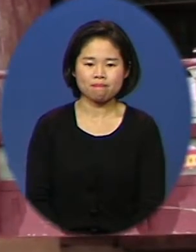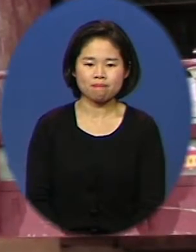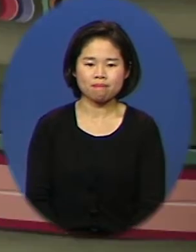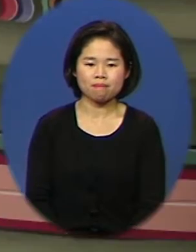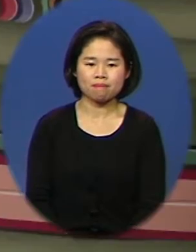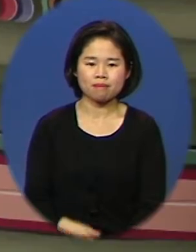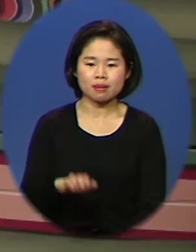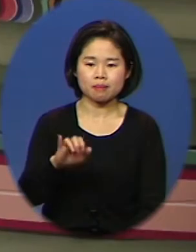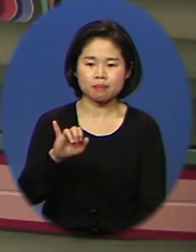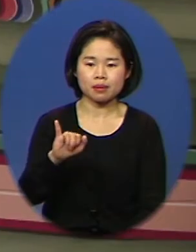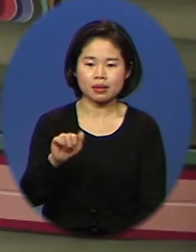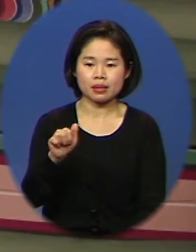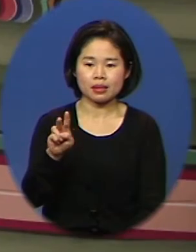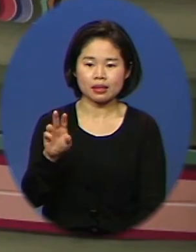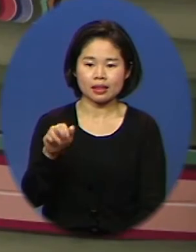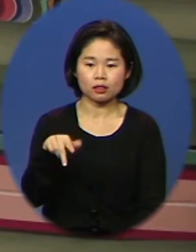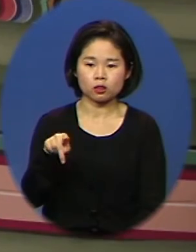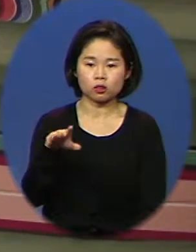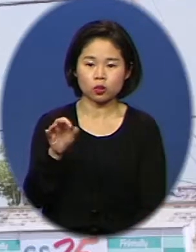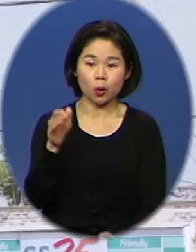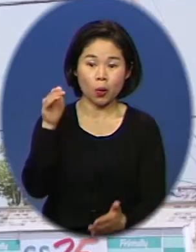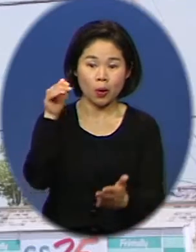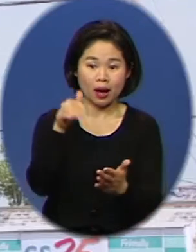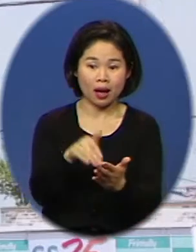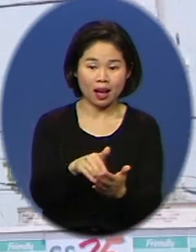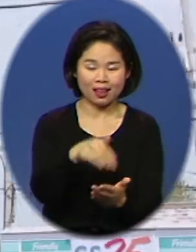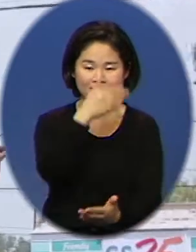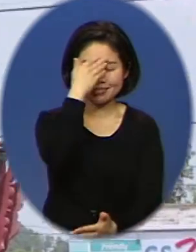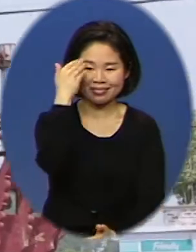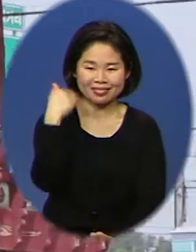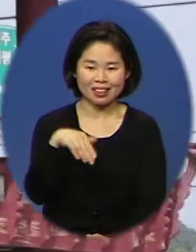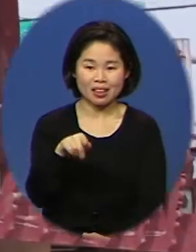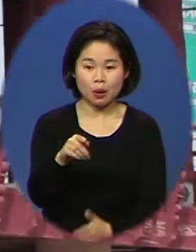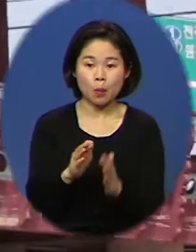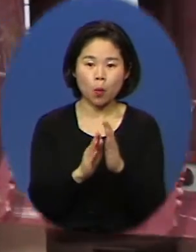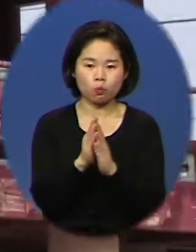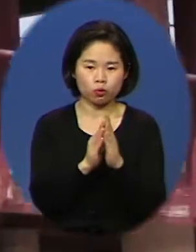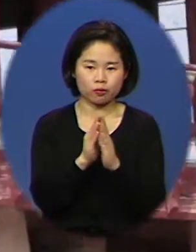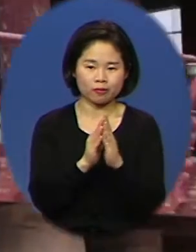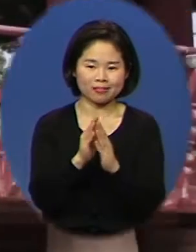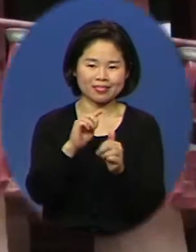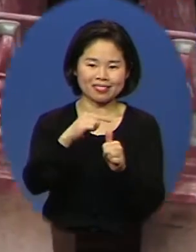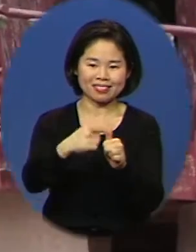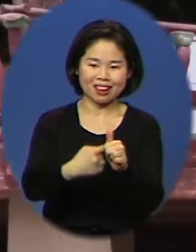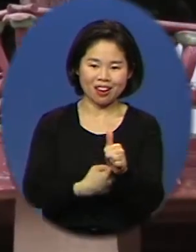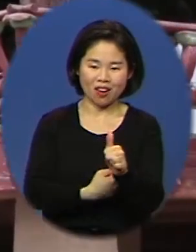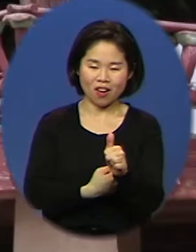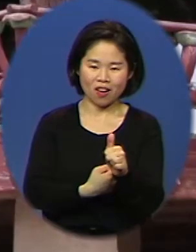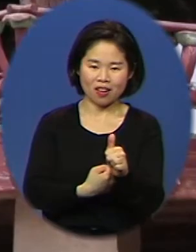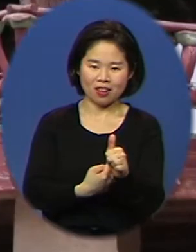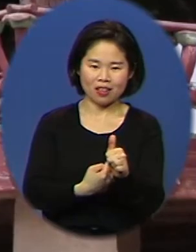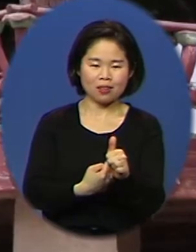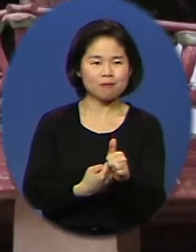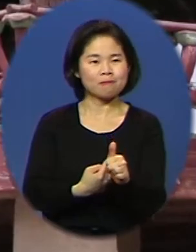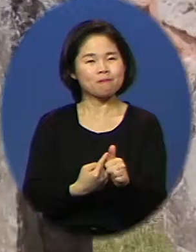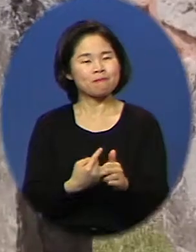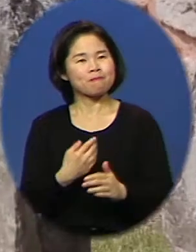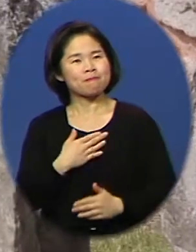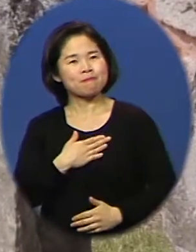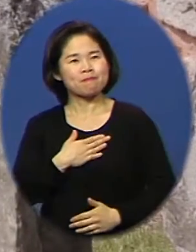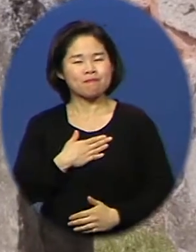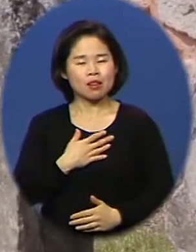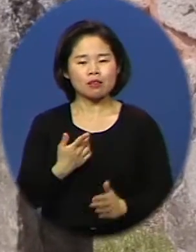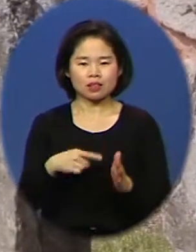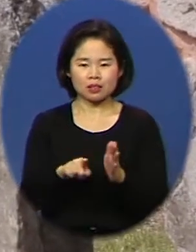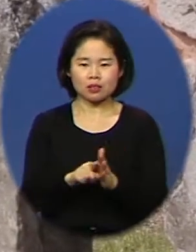피양정에 무사히 도착했습니다. 보물로 지정된 이 정자는 자연을 벗삼아 쉼터로 사용하고자 지어진 정자로